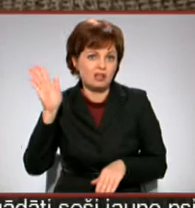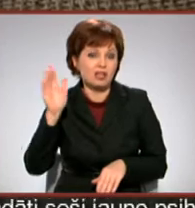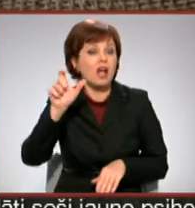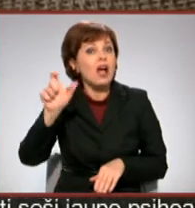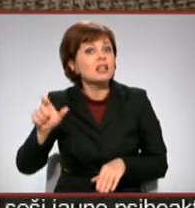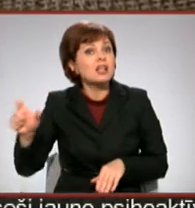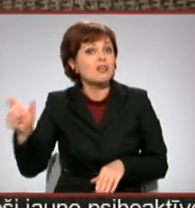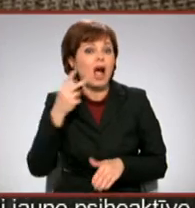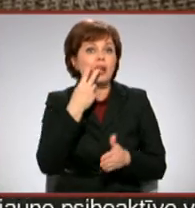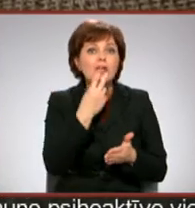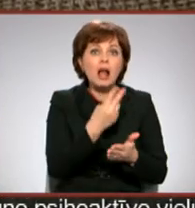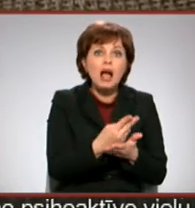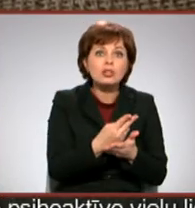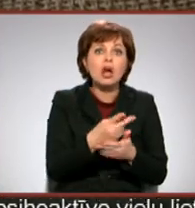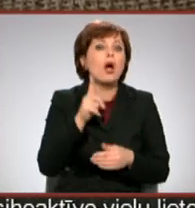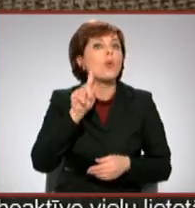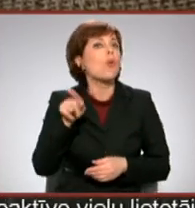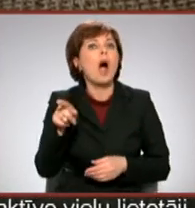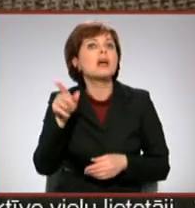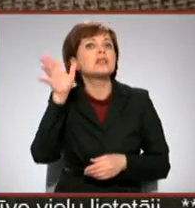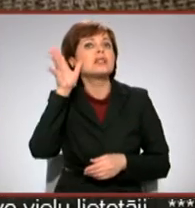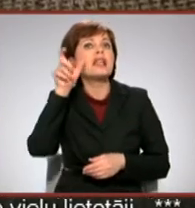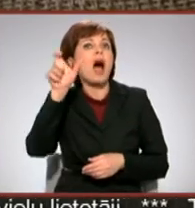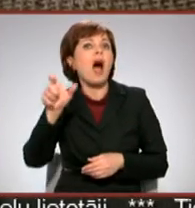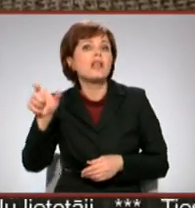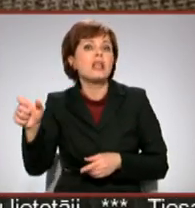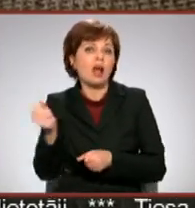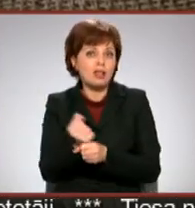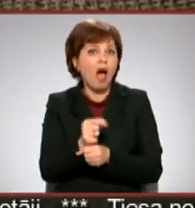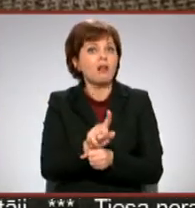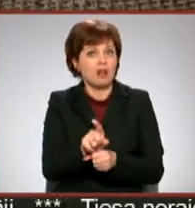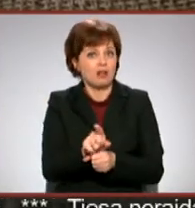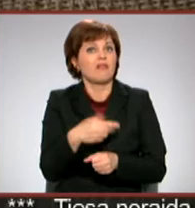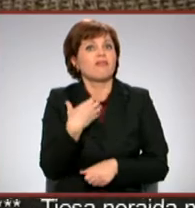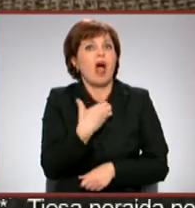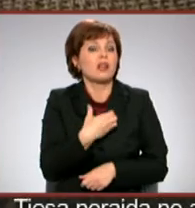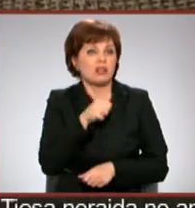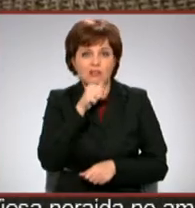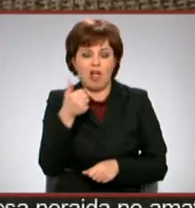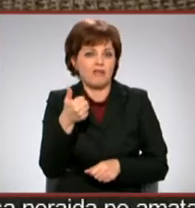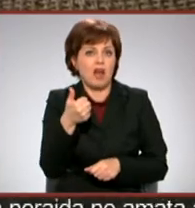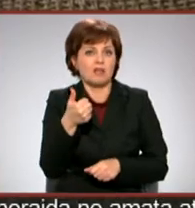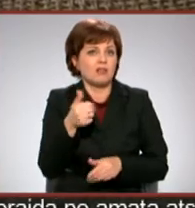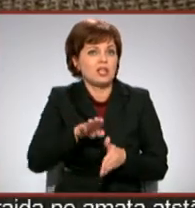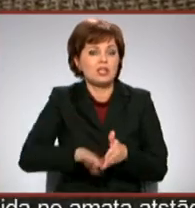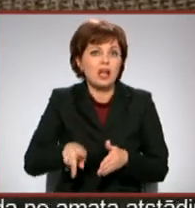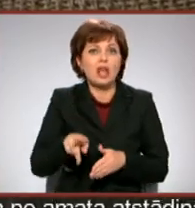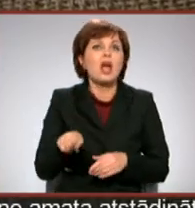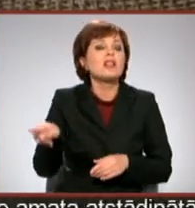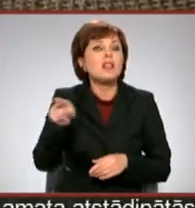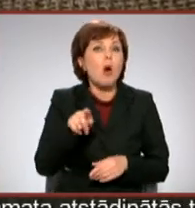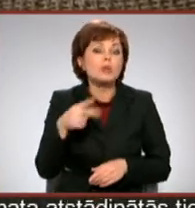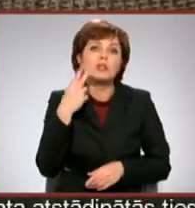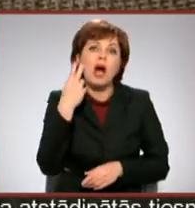redz, ko zinātnieki dara un ka tas reāli ir vajadzīgs un ka bez tā nevar iztikt. Ne tautsaimniecība, ne arī